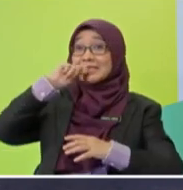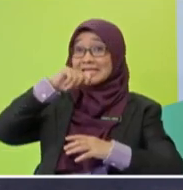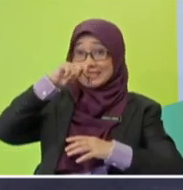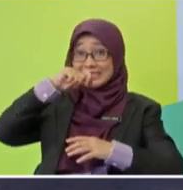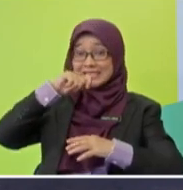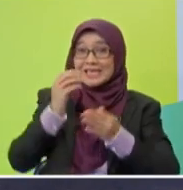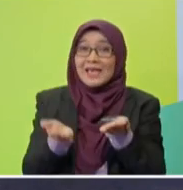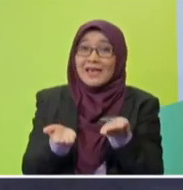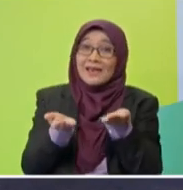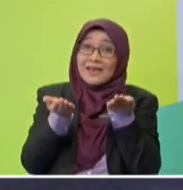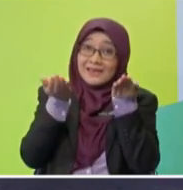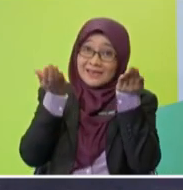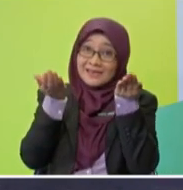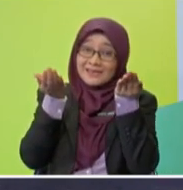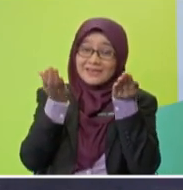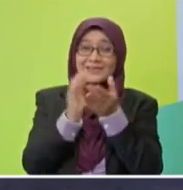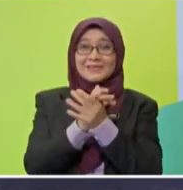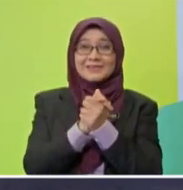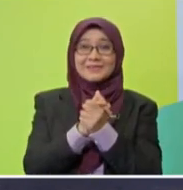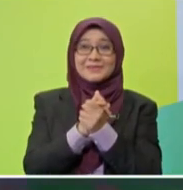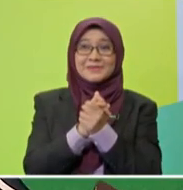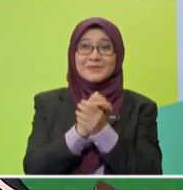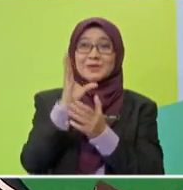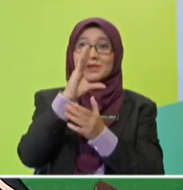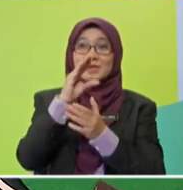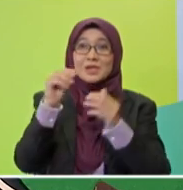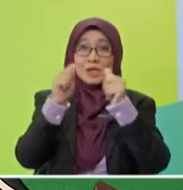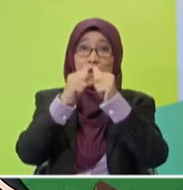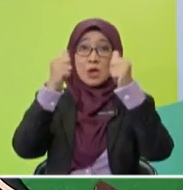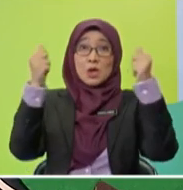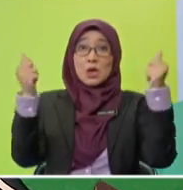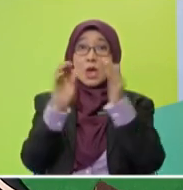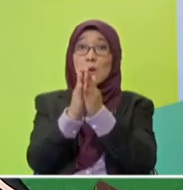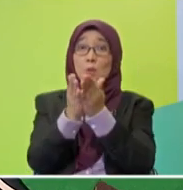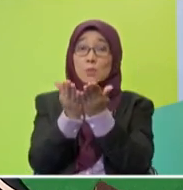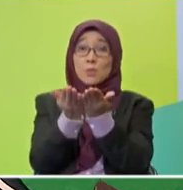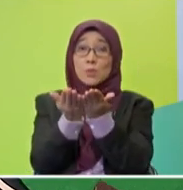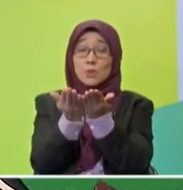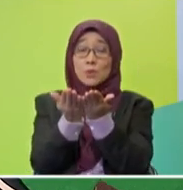saya letak di bagian ringan rak buku yang berat